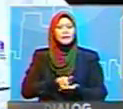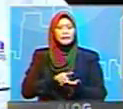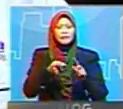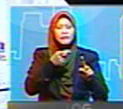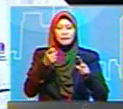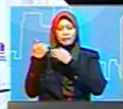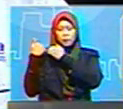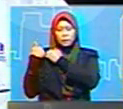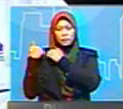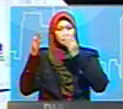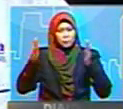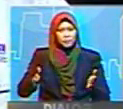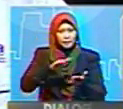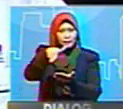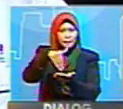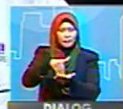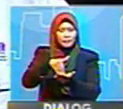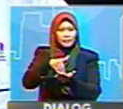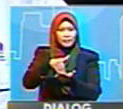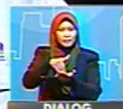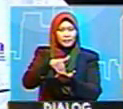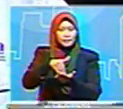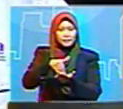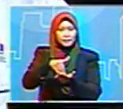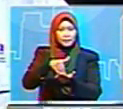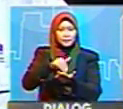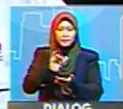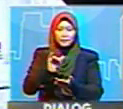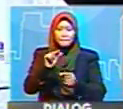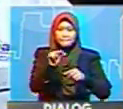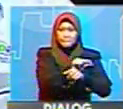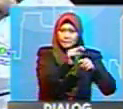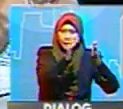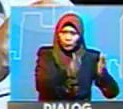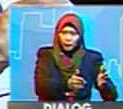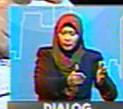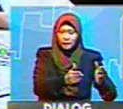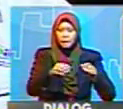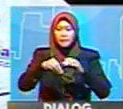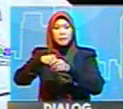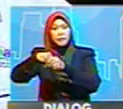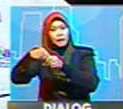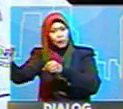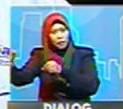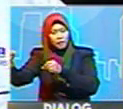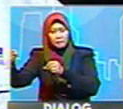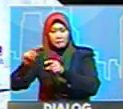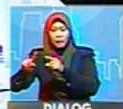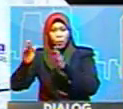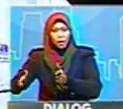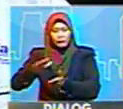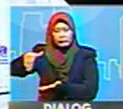peranan orang tengah selaku perantara di antara pengguna dengan pengeluar tadi orang tengah mengaut